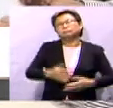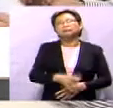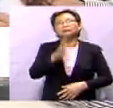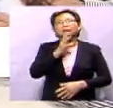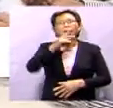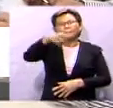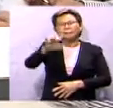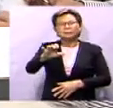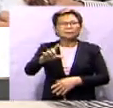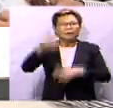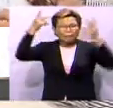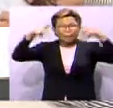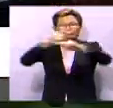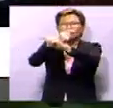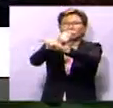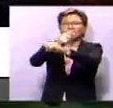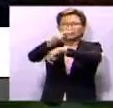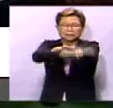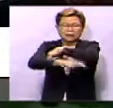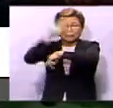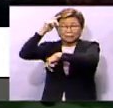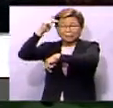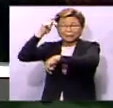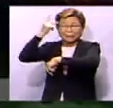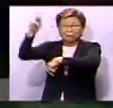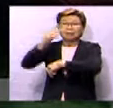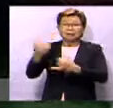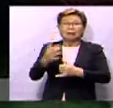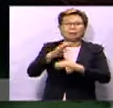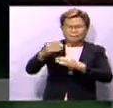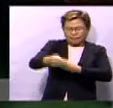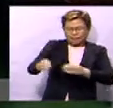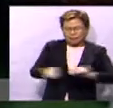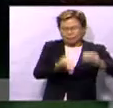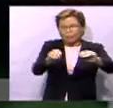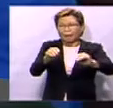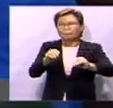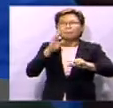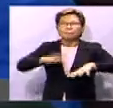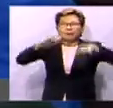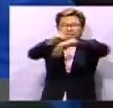Bercakap dalam sidang media, Pengarah Pertahanan Awam Negeri itu menambah, ketika ini Bilik Gerakan Bencana Negeri